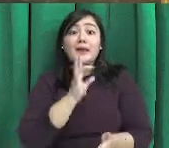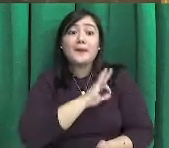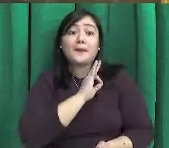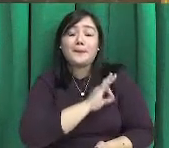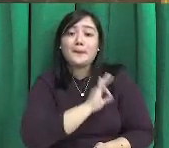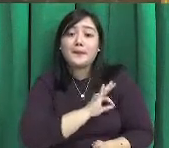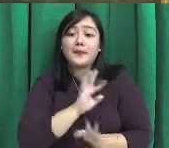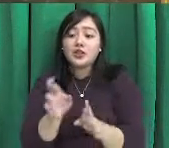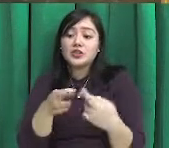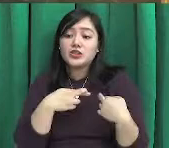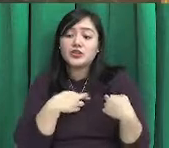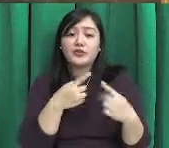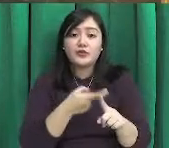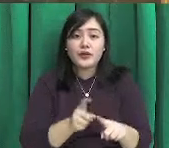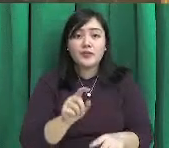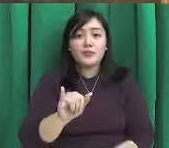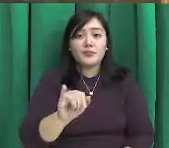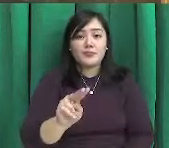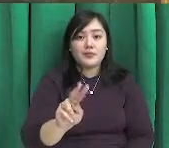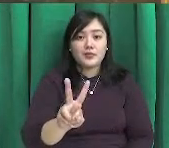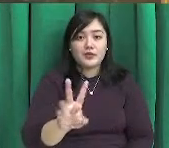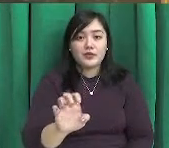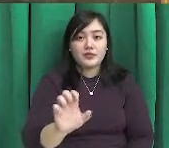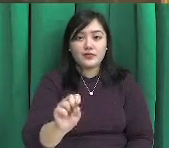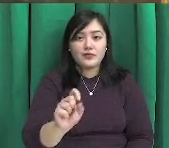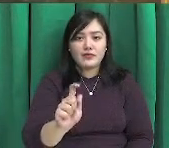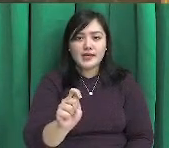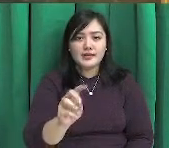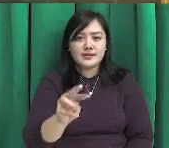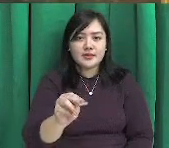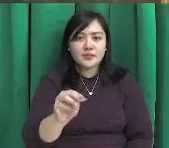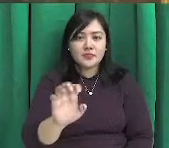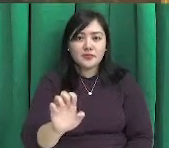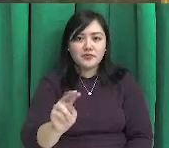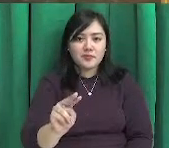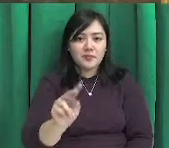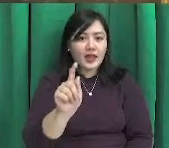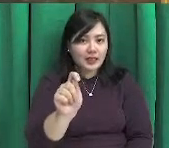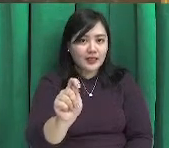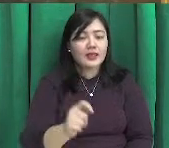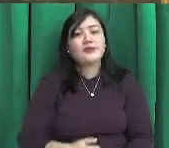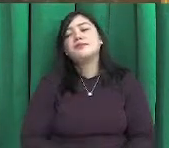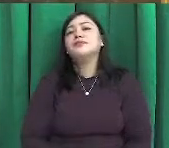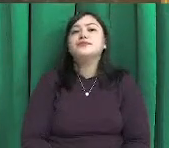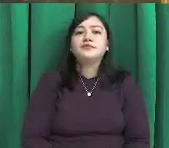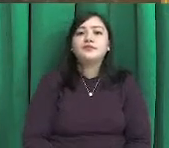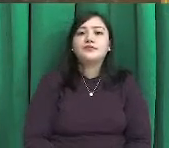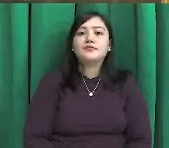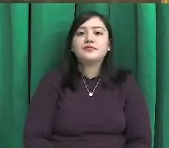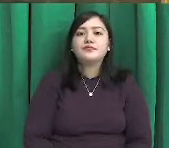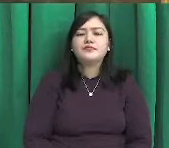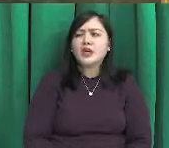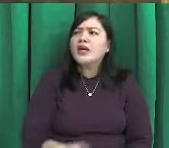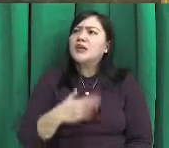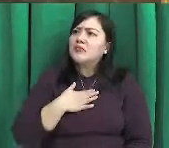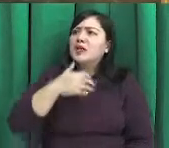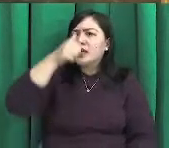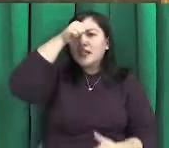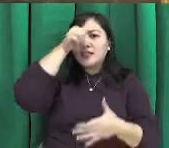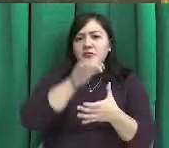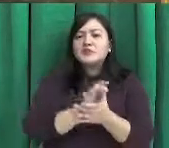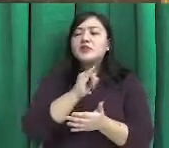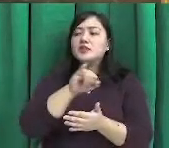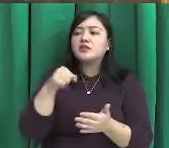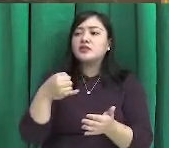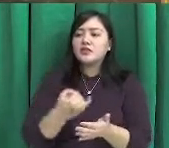Mm-hmm. Parang it's too good to be true. Mm-hmm. Wala pa siyang pagkukuhanan. Kundi i-roll out lang niya. Uh-oh. Kung ano yung ma-invest